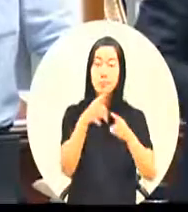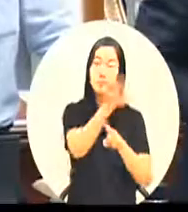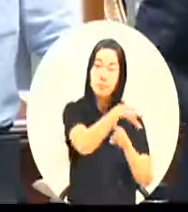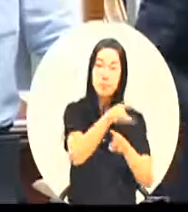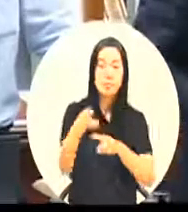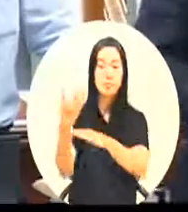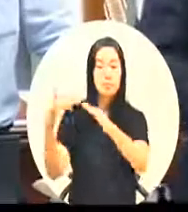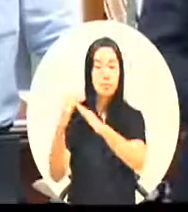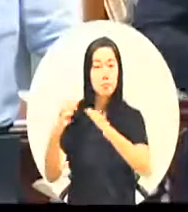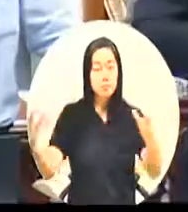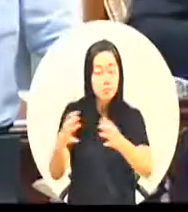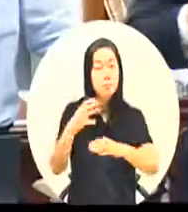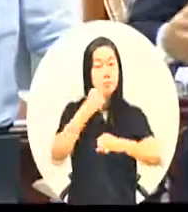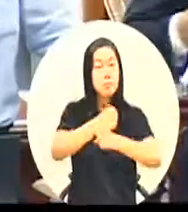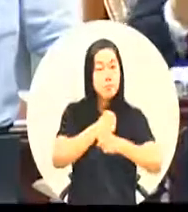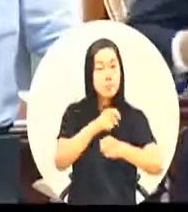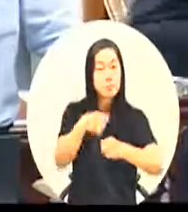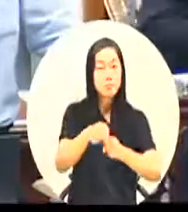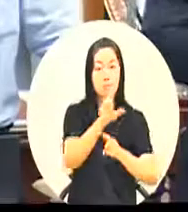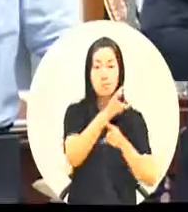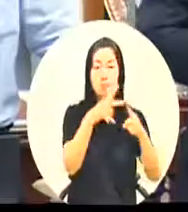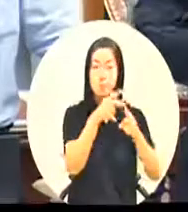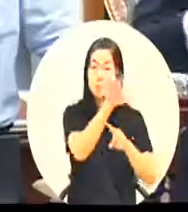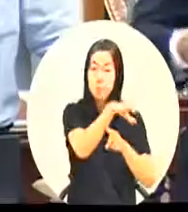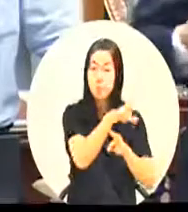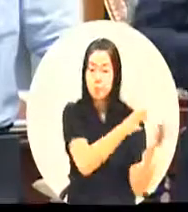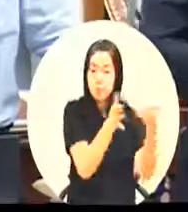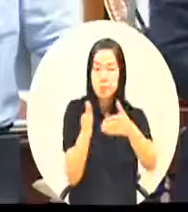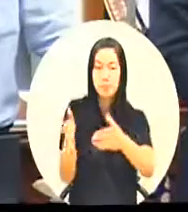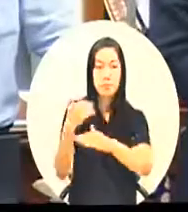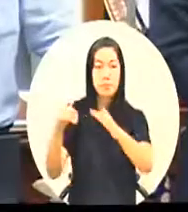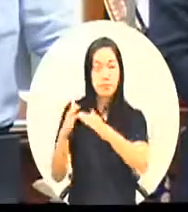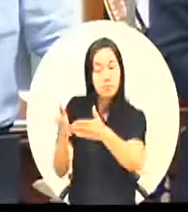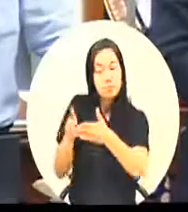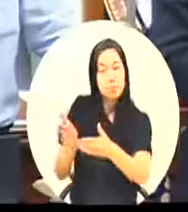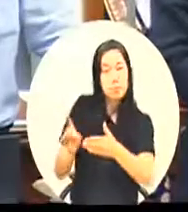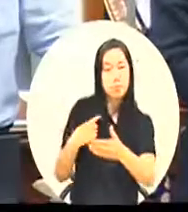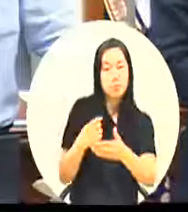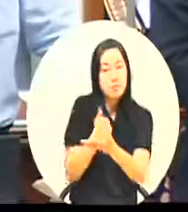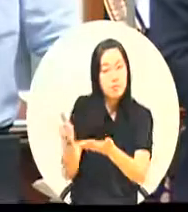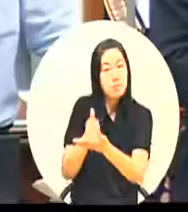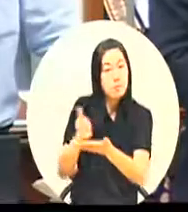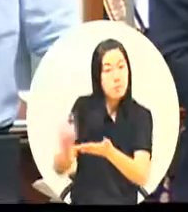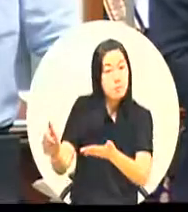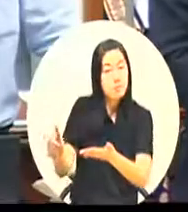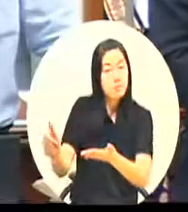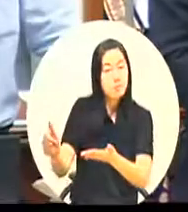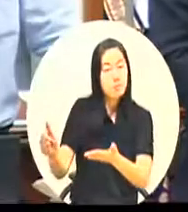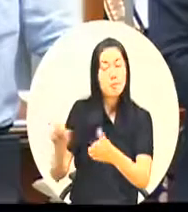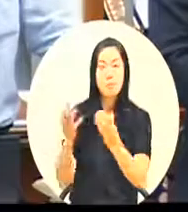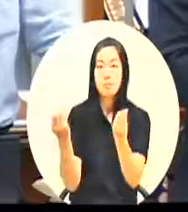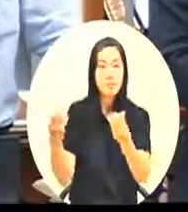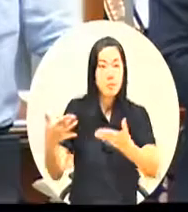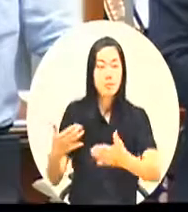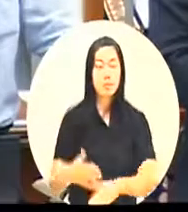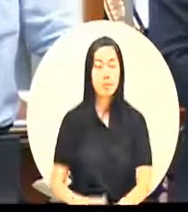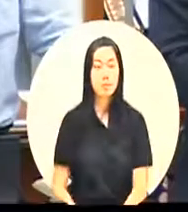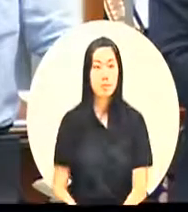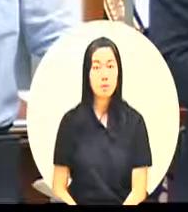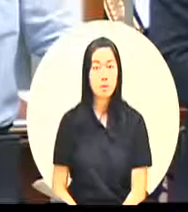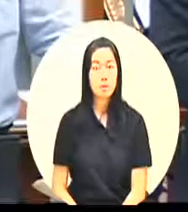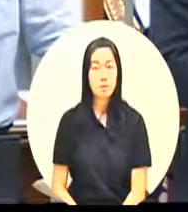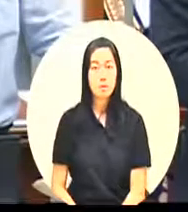校合作，那让小农去从事他学校所需要的一些蔬菜了，那是没问题。啊，第二个要跟议员报